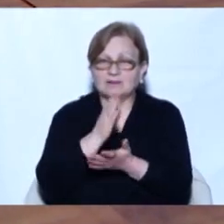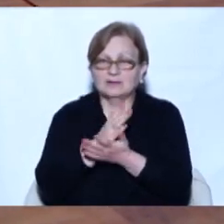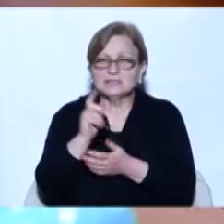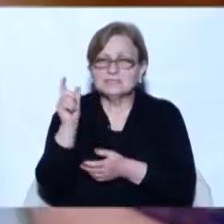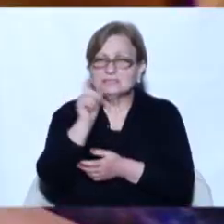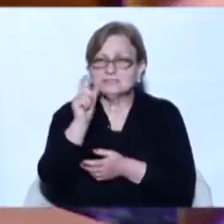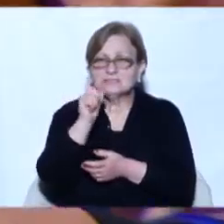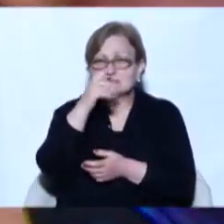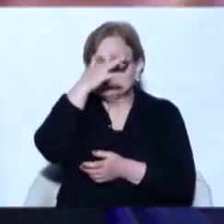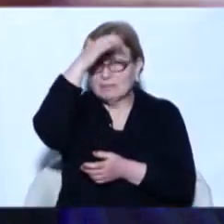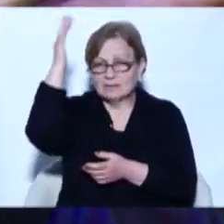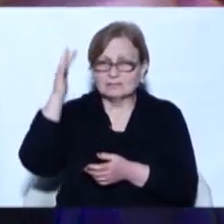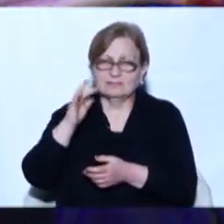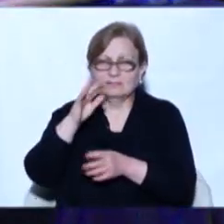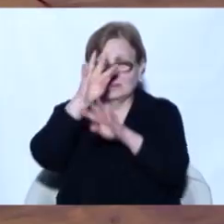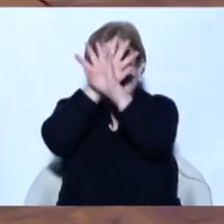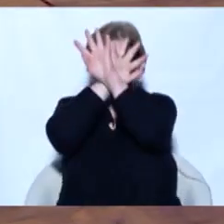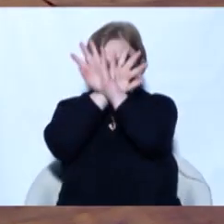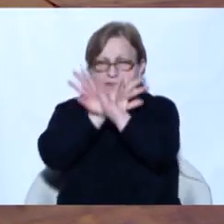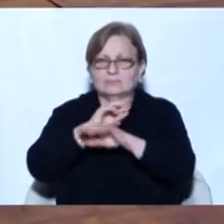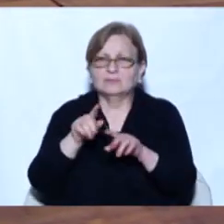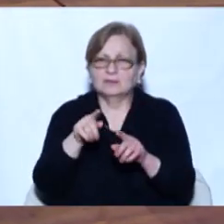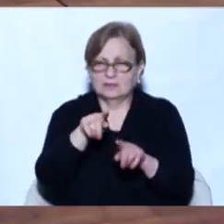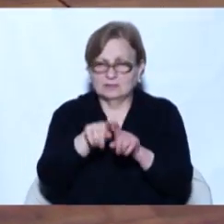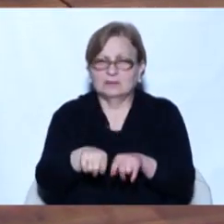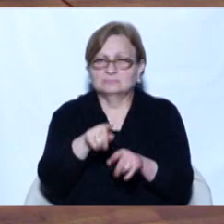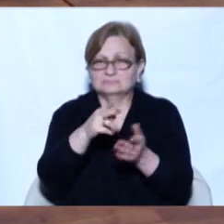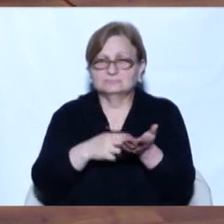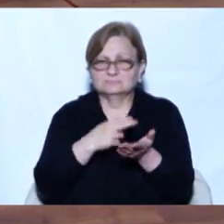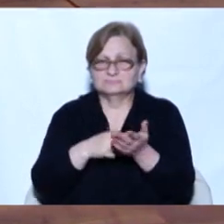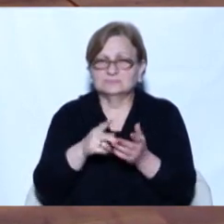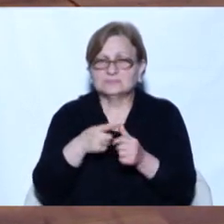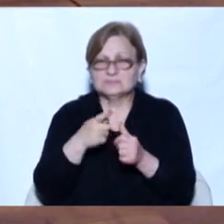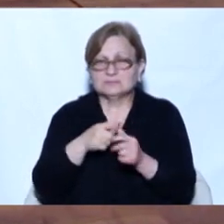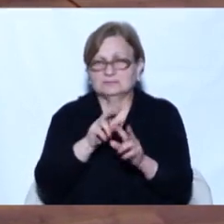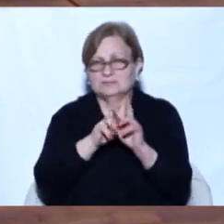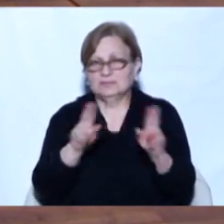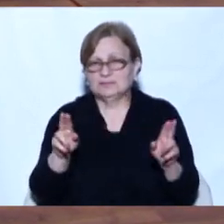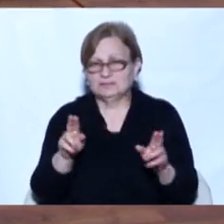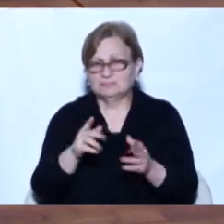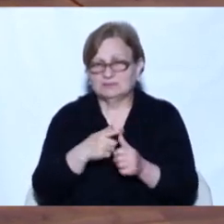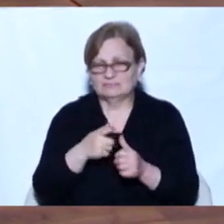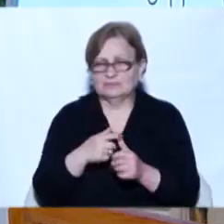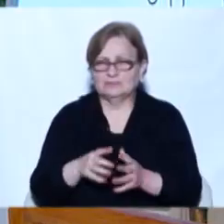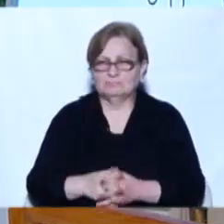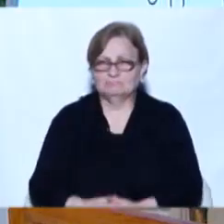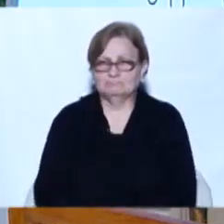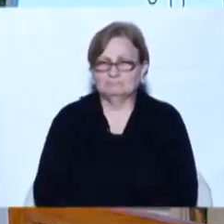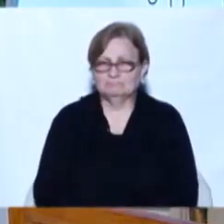ცისფერი ირემი და ჩვენს წიგნსაც არჩილ სულაკაურის წიგნს ჰქვია ცისფერი ირემი. მე